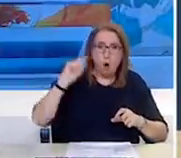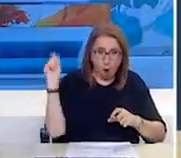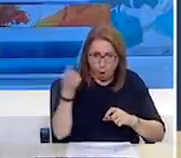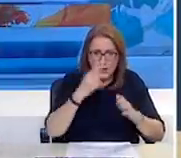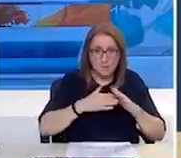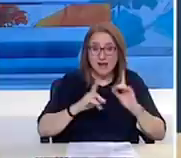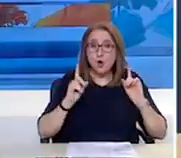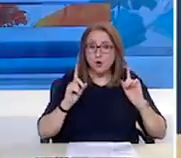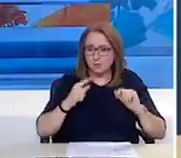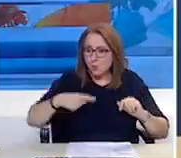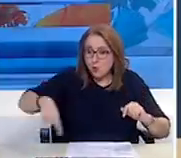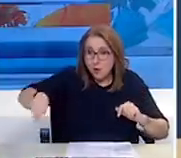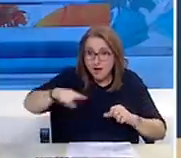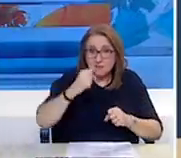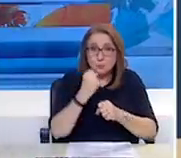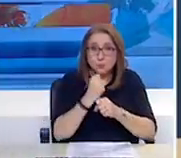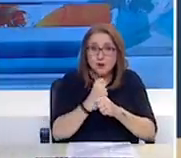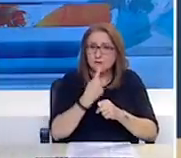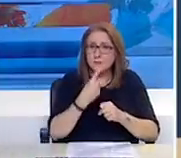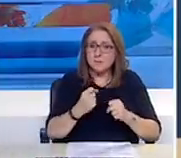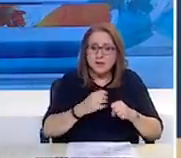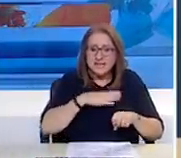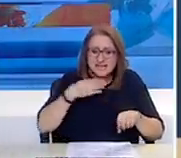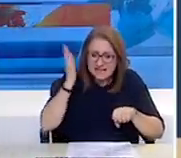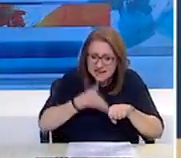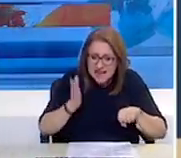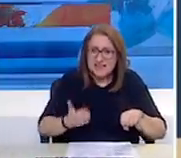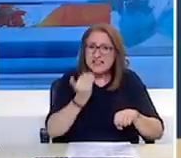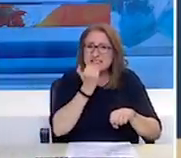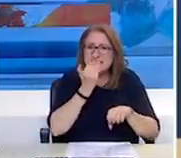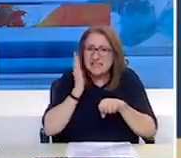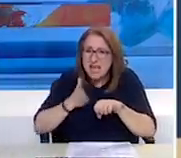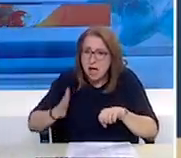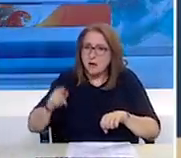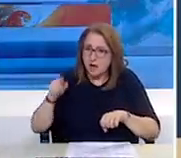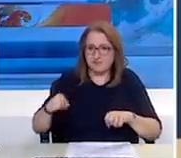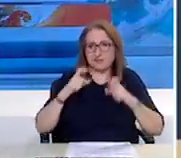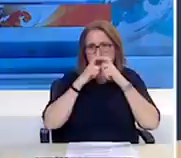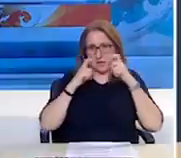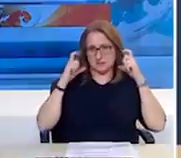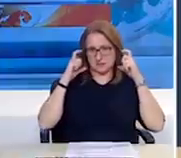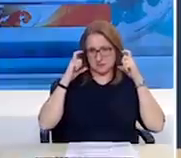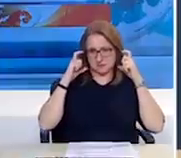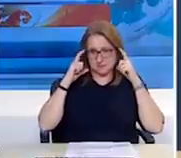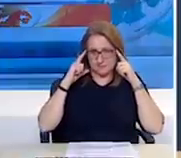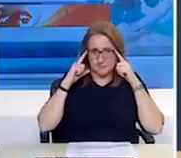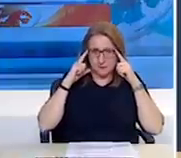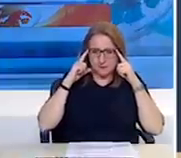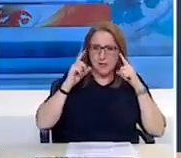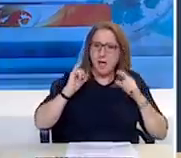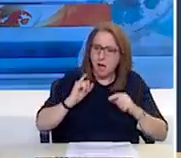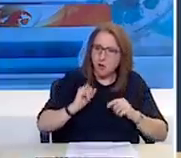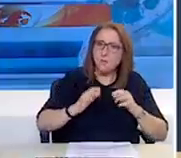μη τυποποιημένα προϊόντα, τρόφιμα, ενώ ισχύει η σύσταση για το υπόλοιπο προσωπικό και τους πελάτες. Παραμένει ο κανόνας του